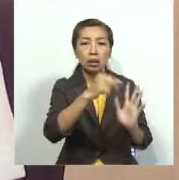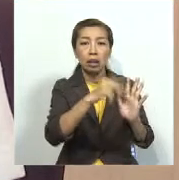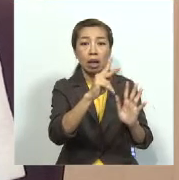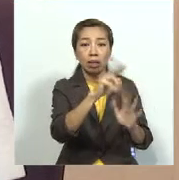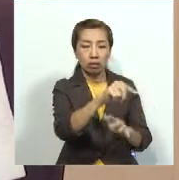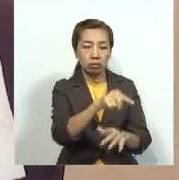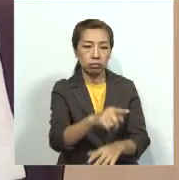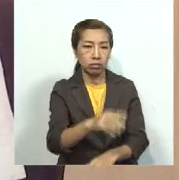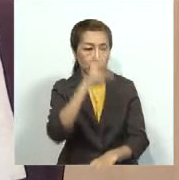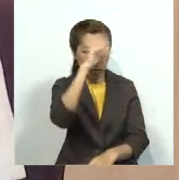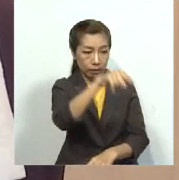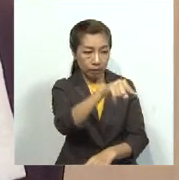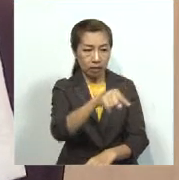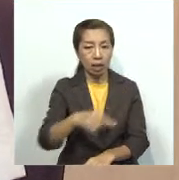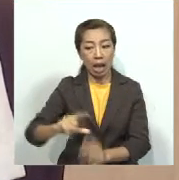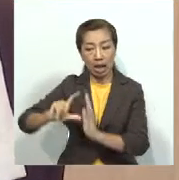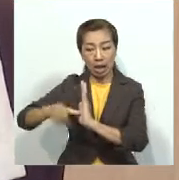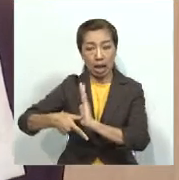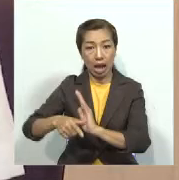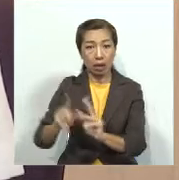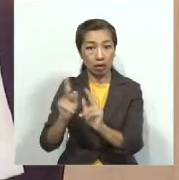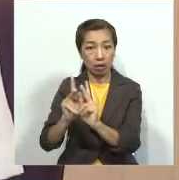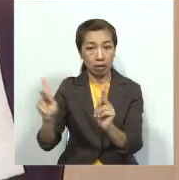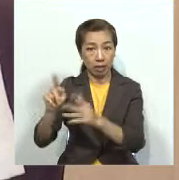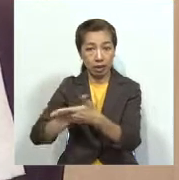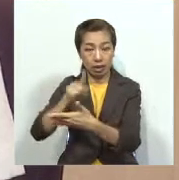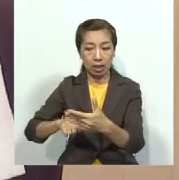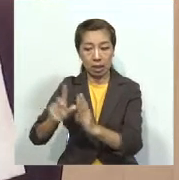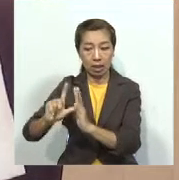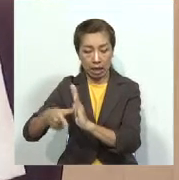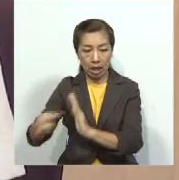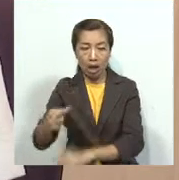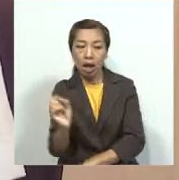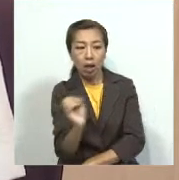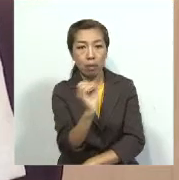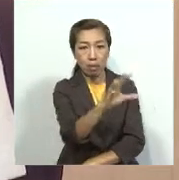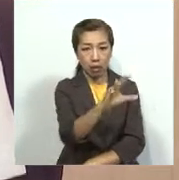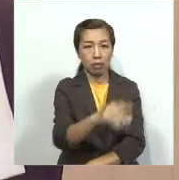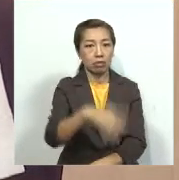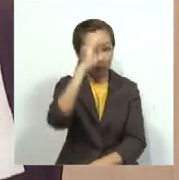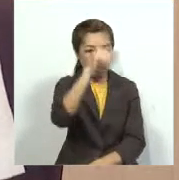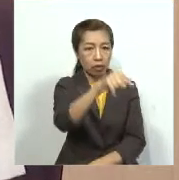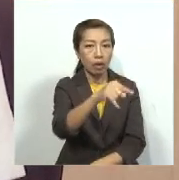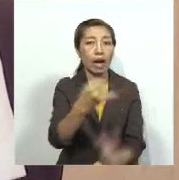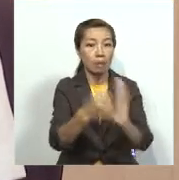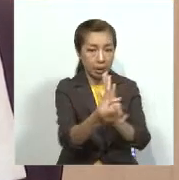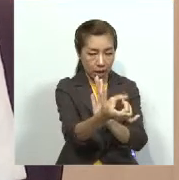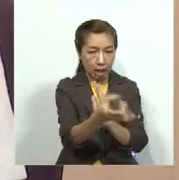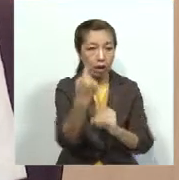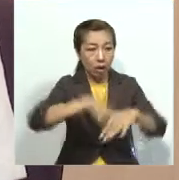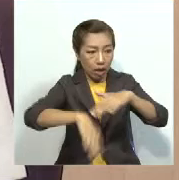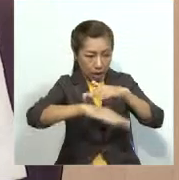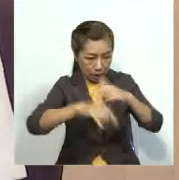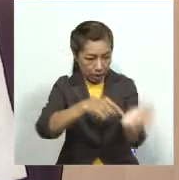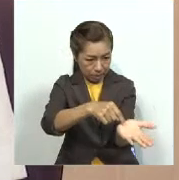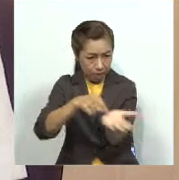คณะกรรมการการเลือกตั้งเป็นผู้แจ้งข้อกล่าวหาและรับฟังพยานหลักฐานแทนตามพระราชบัญญัติประกอบรัฐธรรมนูญว่าด้ว